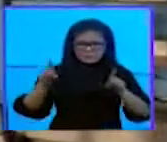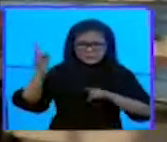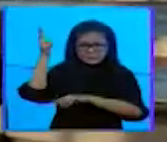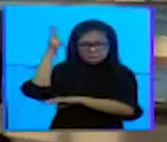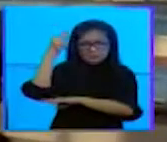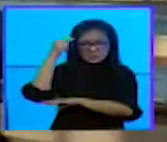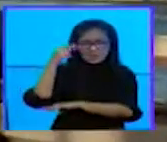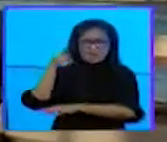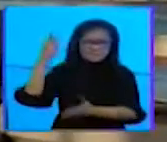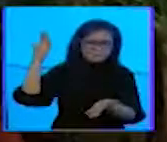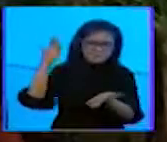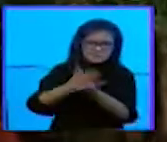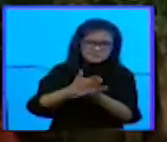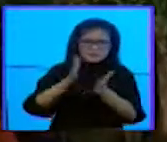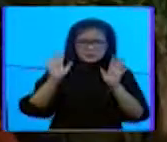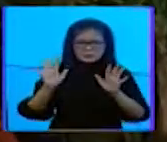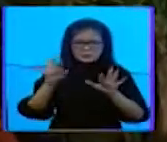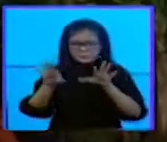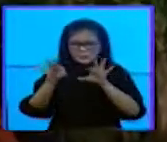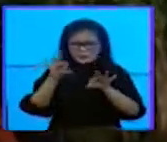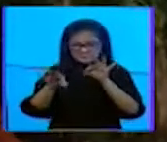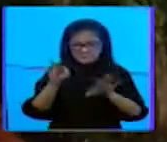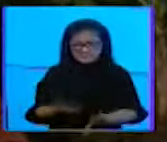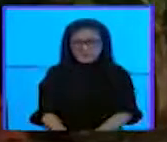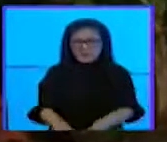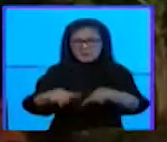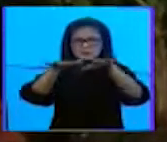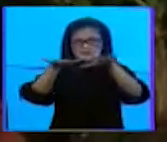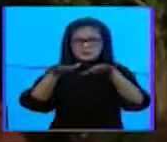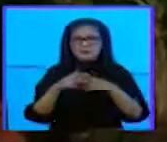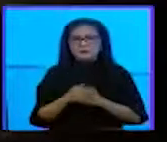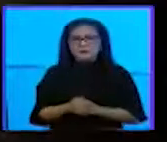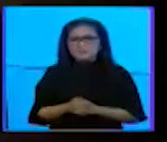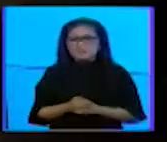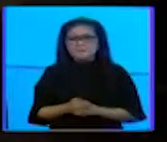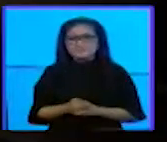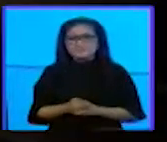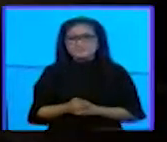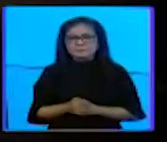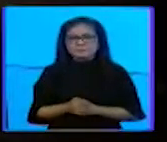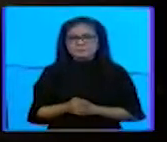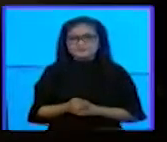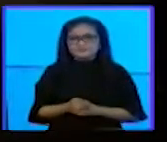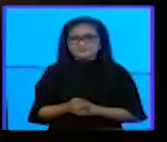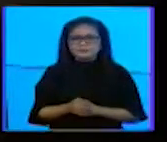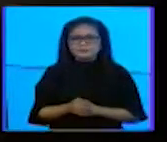sudah menerapkan manajemen penanganan banjir Hai dari Jakarta Virgo Agista dan Ade Ahmad melaporkan